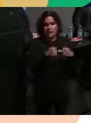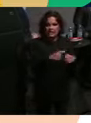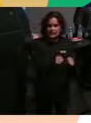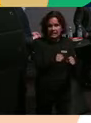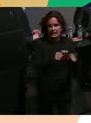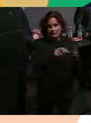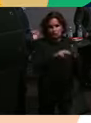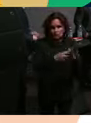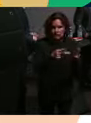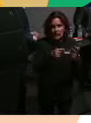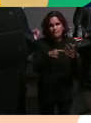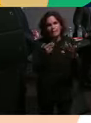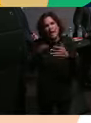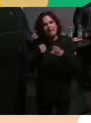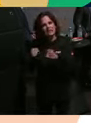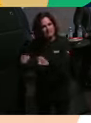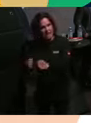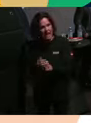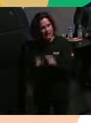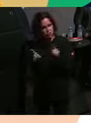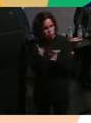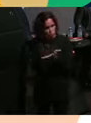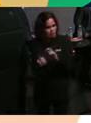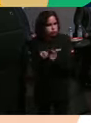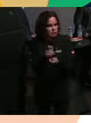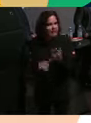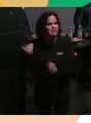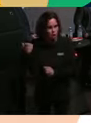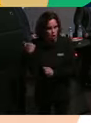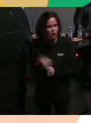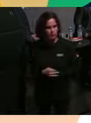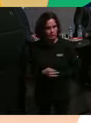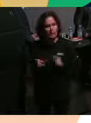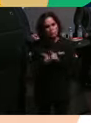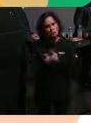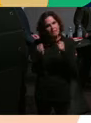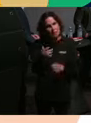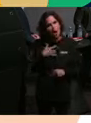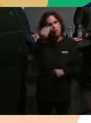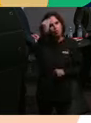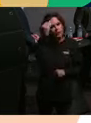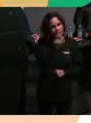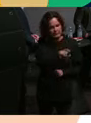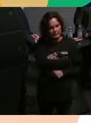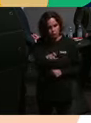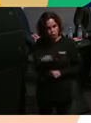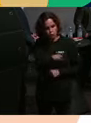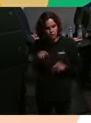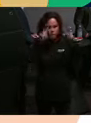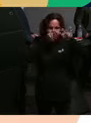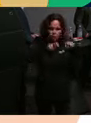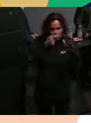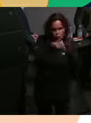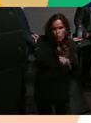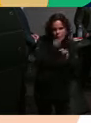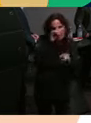energisystemintegrasjon, energieffektivisering på en måte som vi ikke har sett før. Da er vi nødt til å ha utdanningsinstitusjoner som forskningsbasert kan gi den